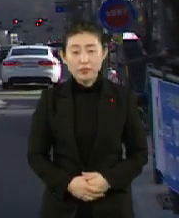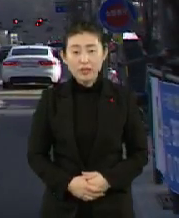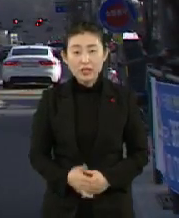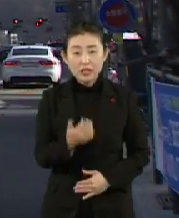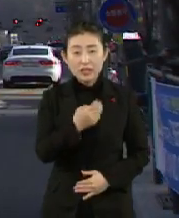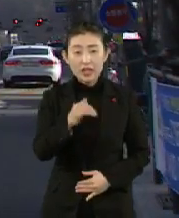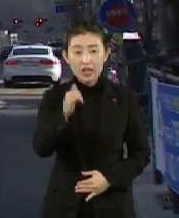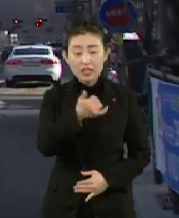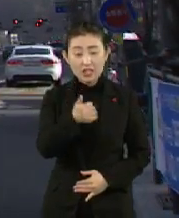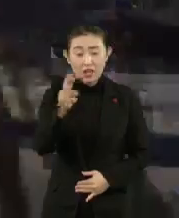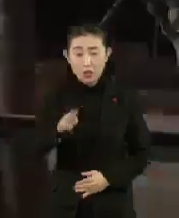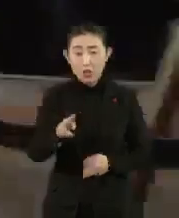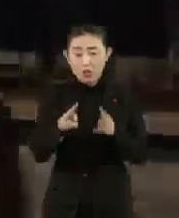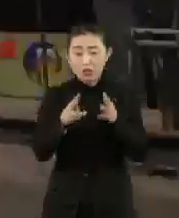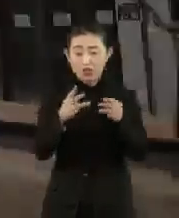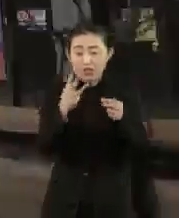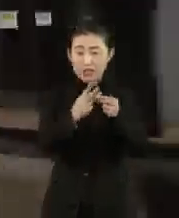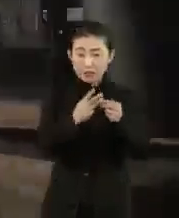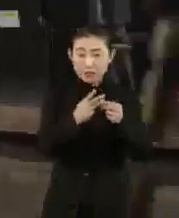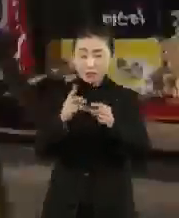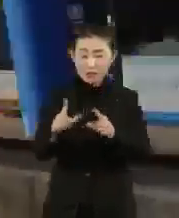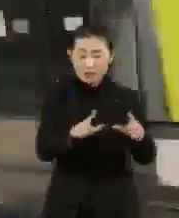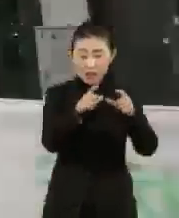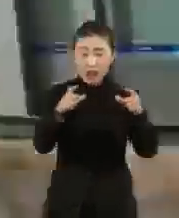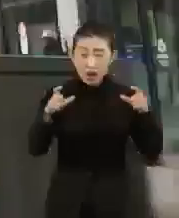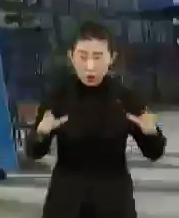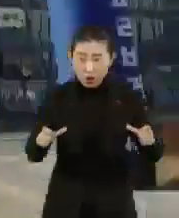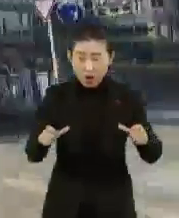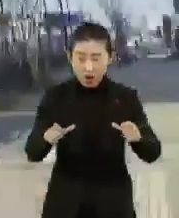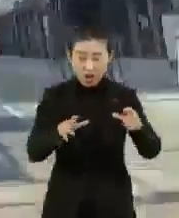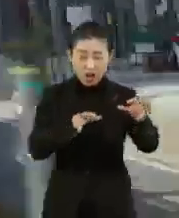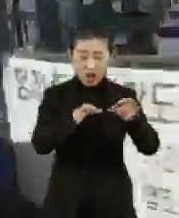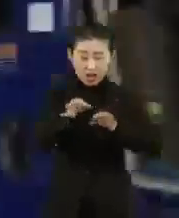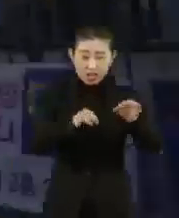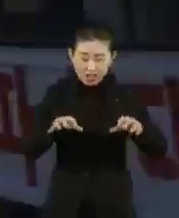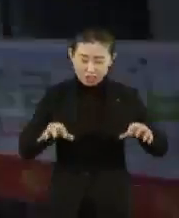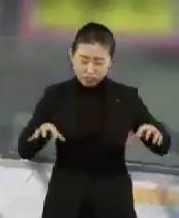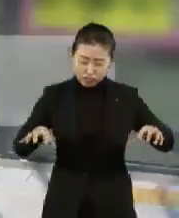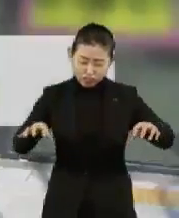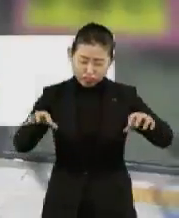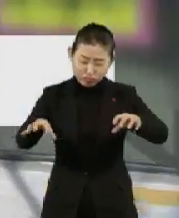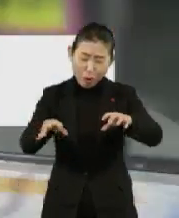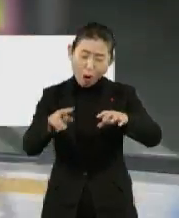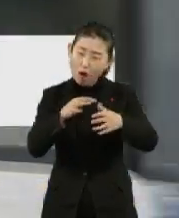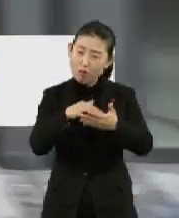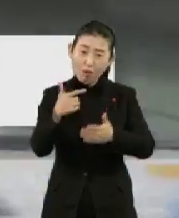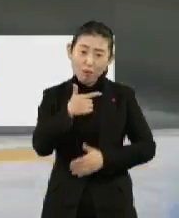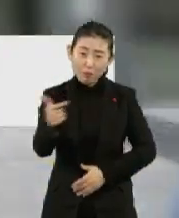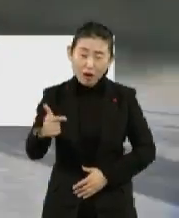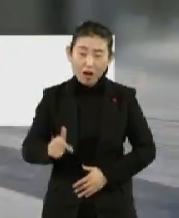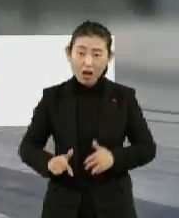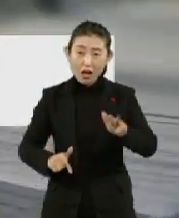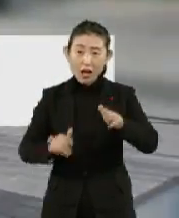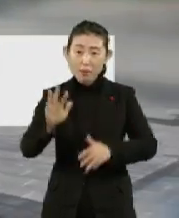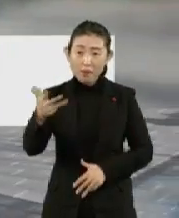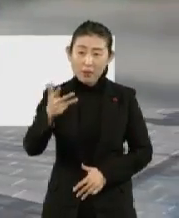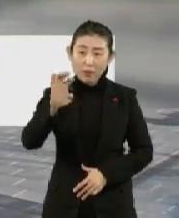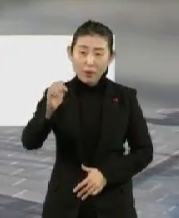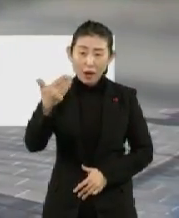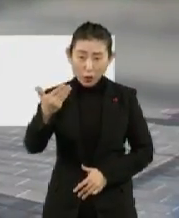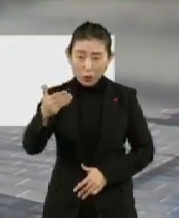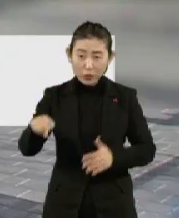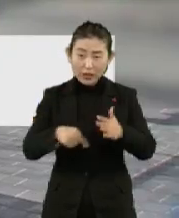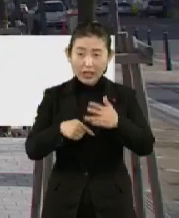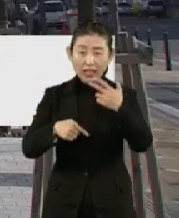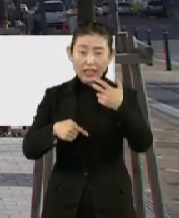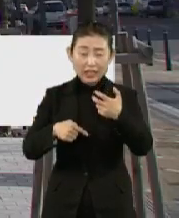세종시 삼생얼권의 한 아파트 단지는 상가들이 거대한 성처럼 외곽을 둘러쌌습니다. 전체 849가구의